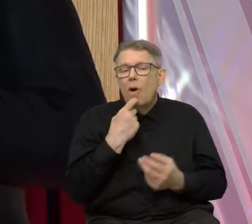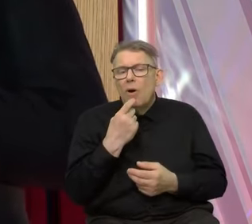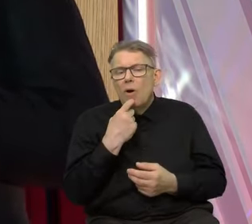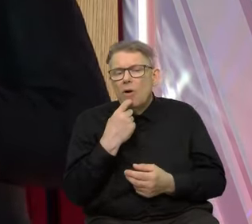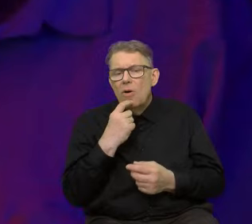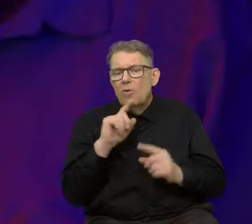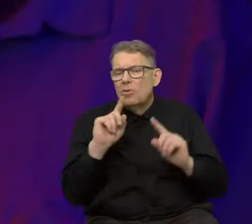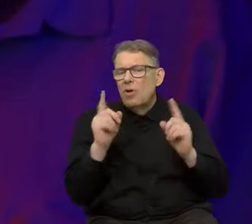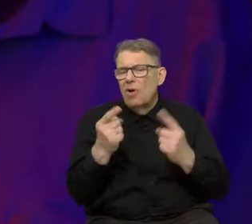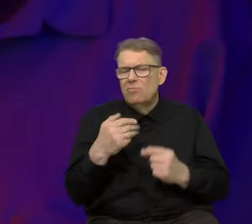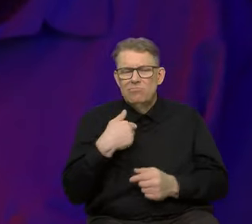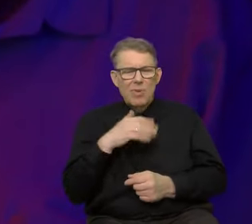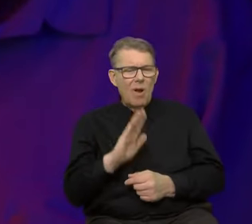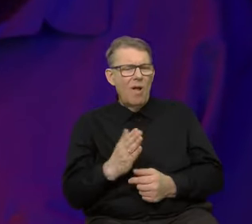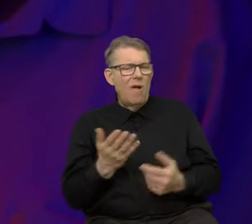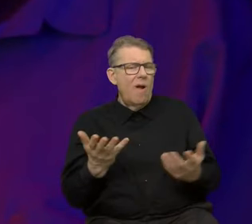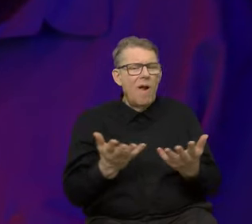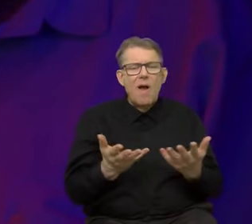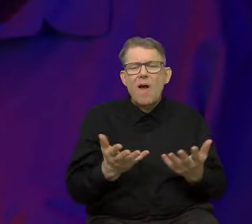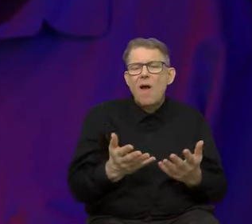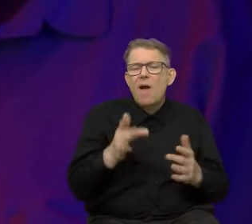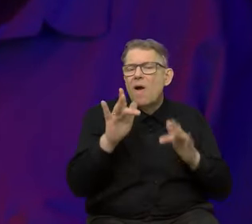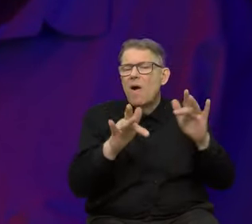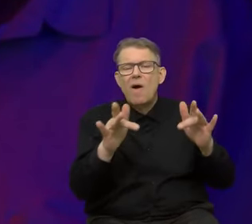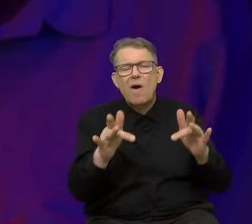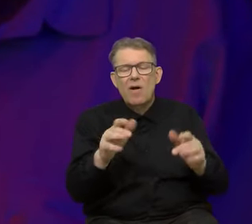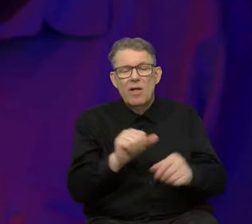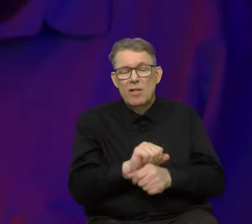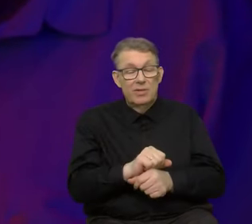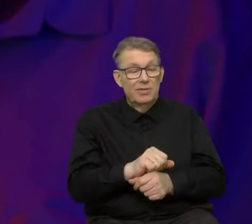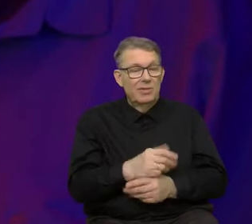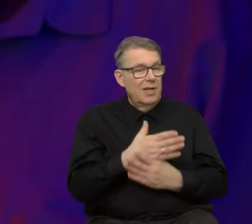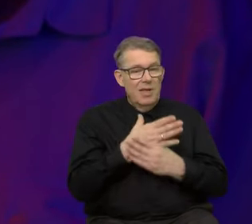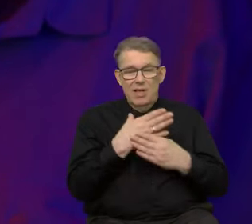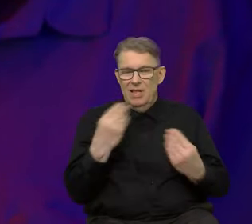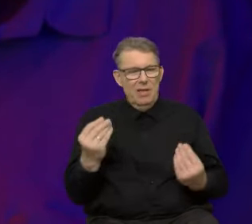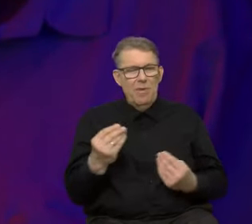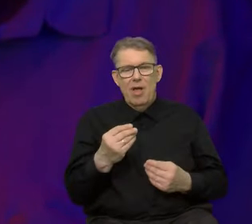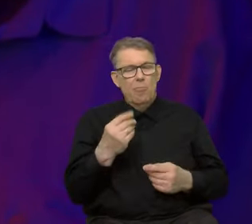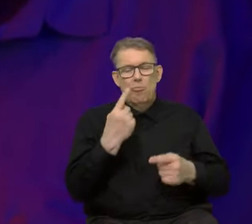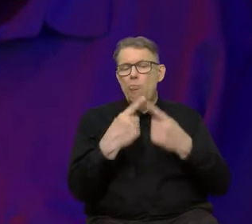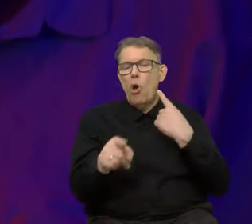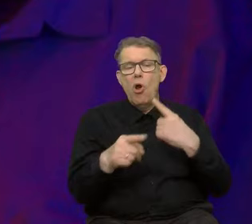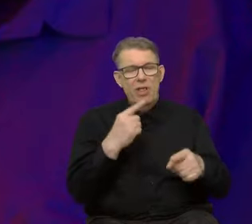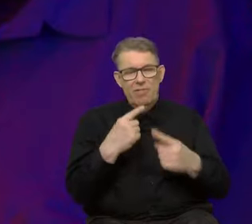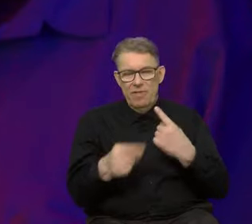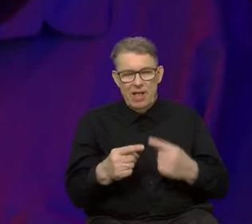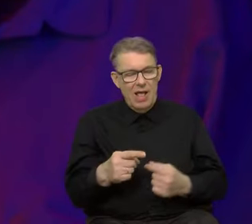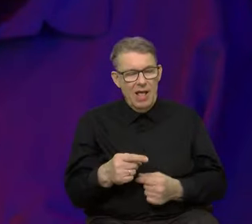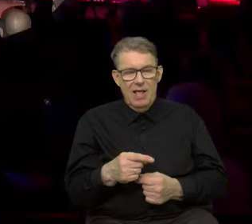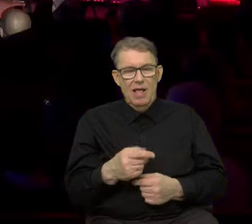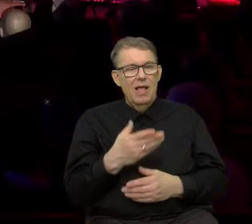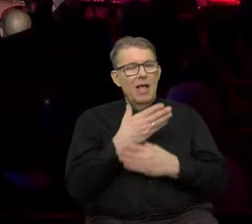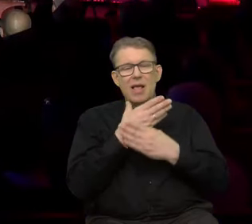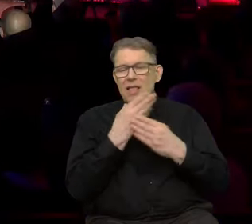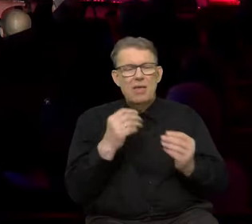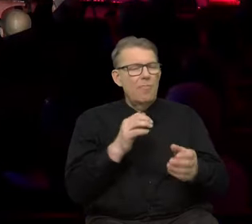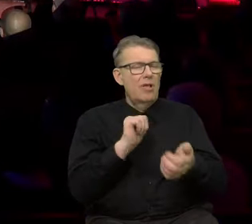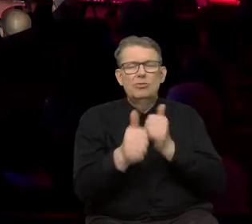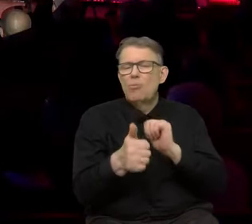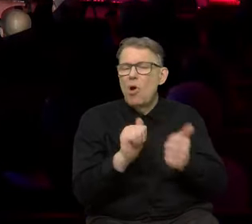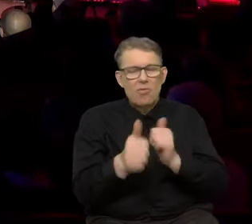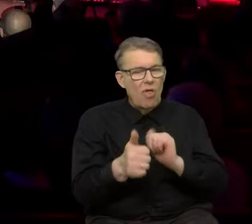jest. Nie ma takiego męża stanu, nie ma takiego